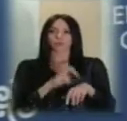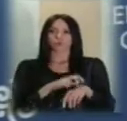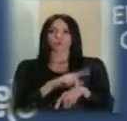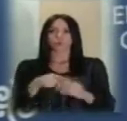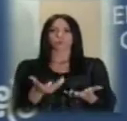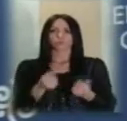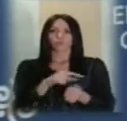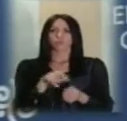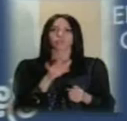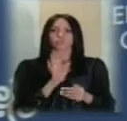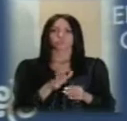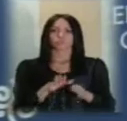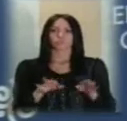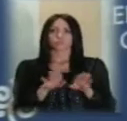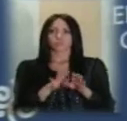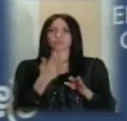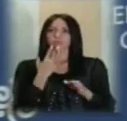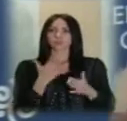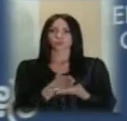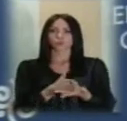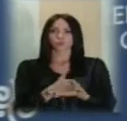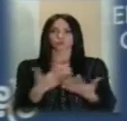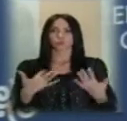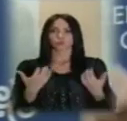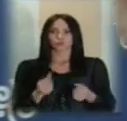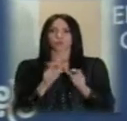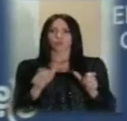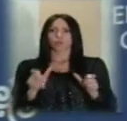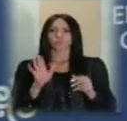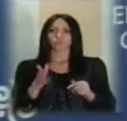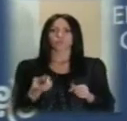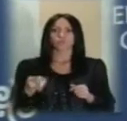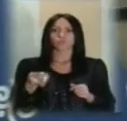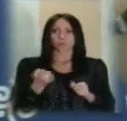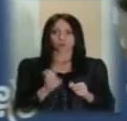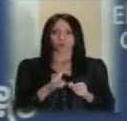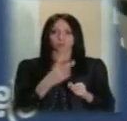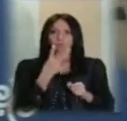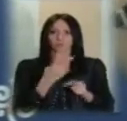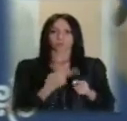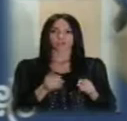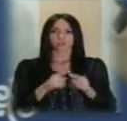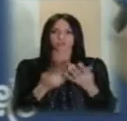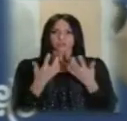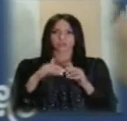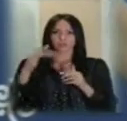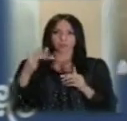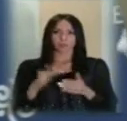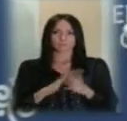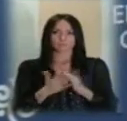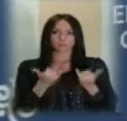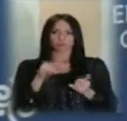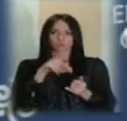покриті Національною службою здоров'я. Тобто люди будуть приходити в заклад, бачити цей перелік послуг, він там буде,